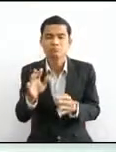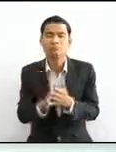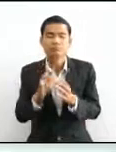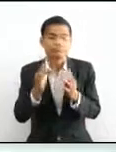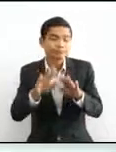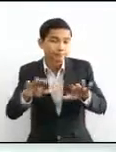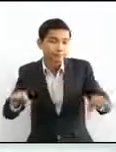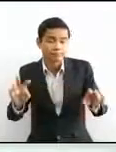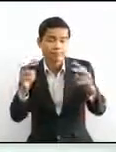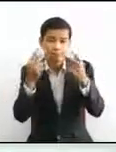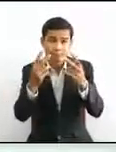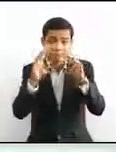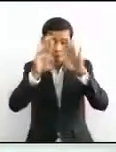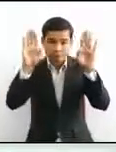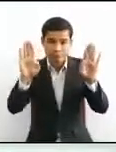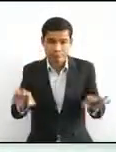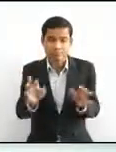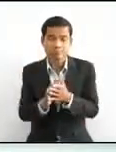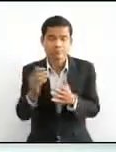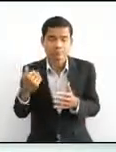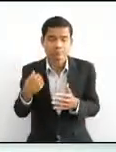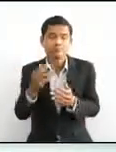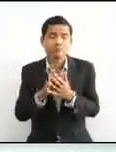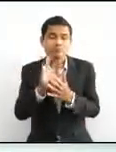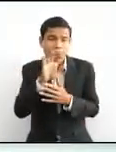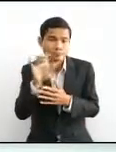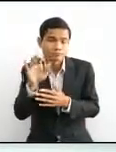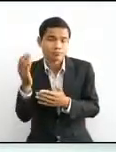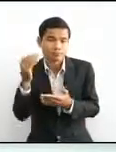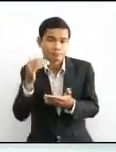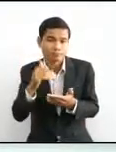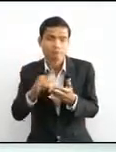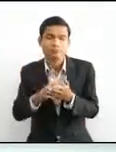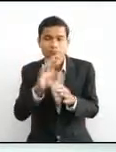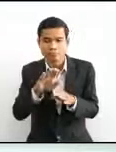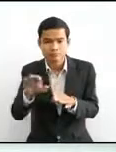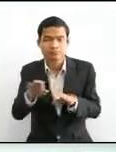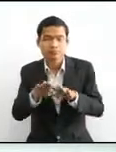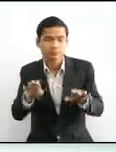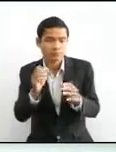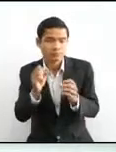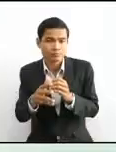mơ cha mơ nẹt ru bọc cọp sâu ai cốn sạp ná tọ tìm tụng ọc nía